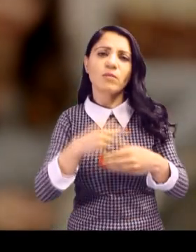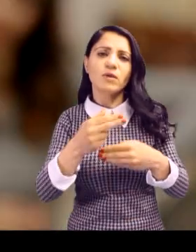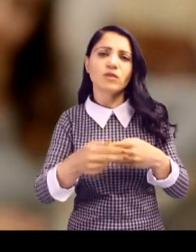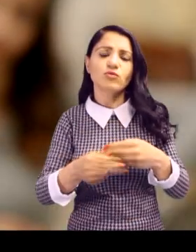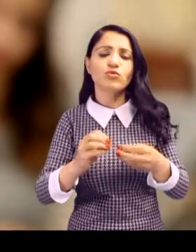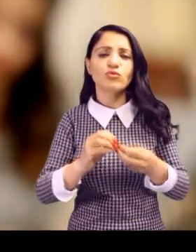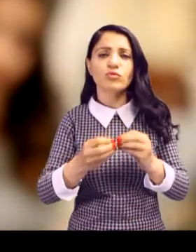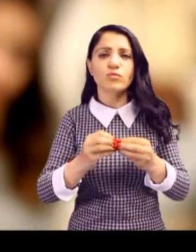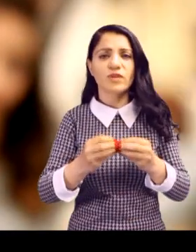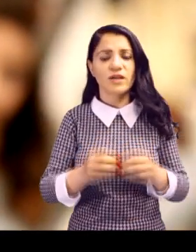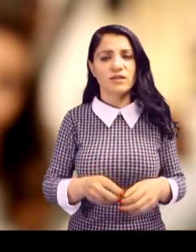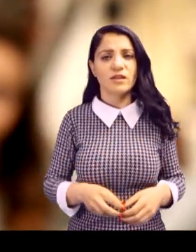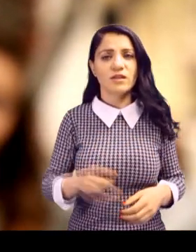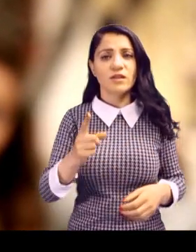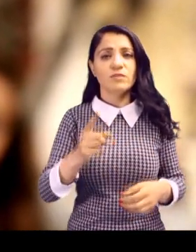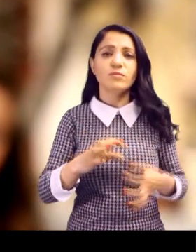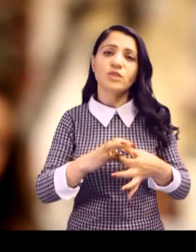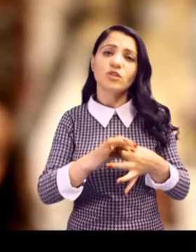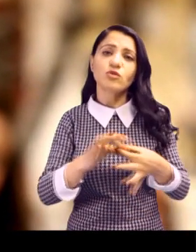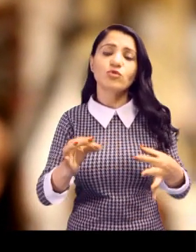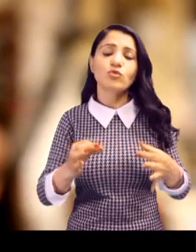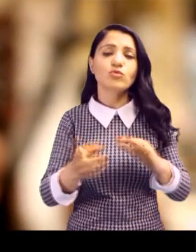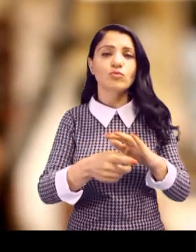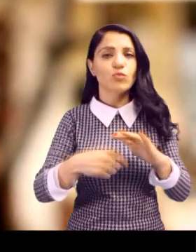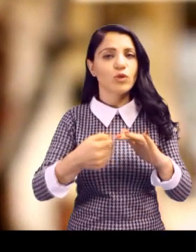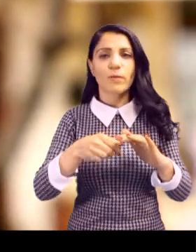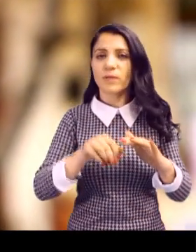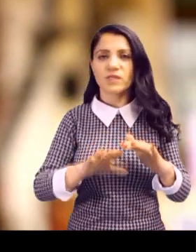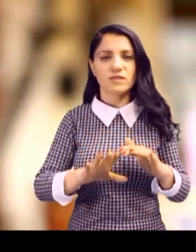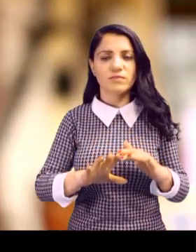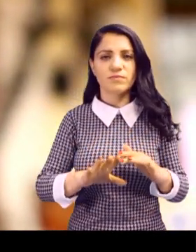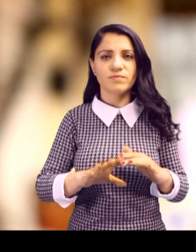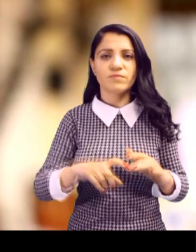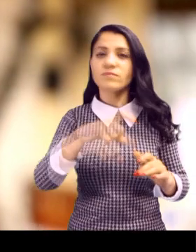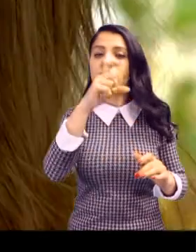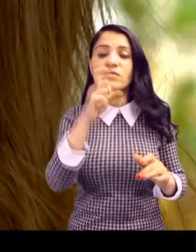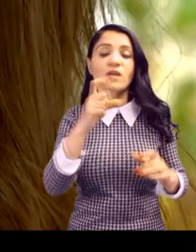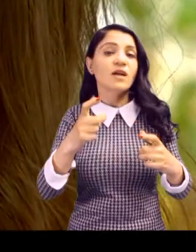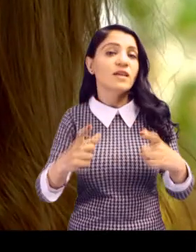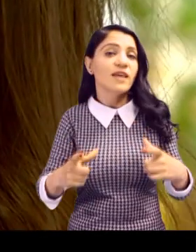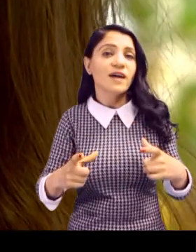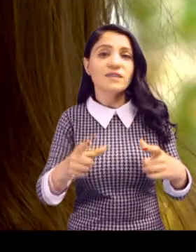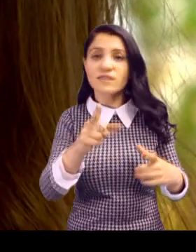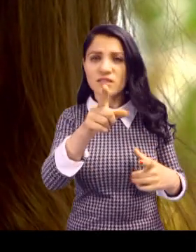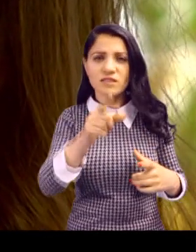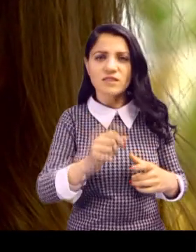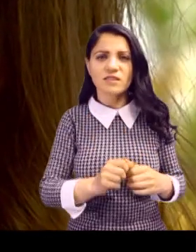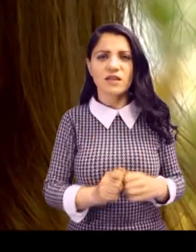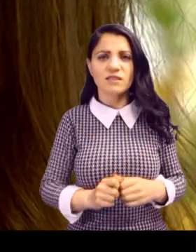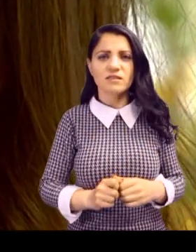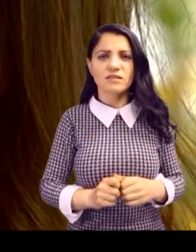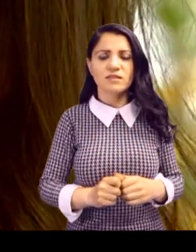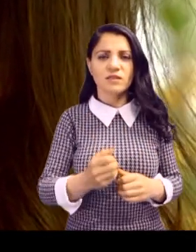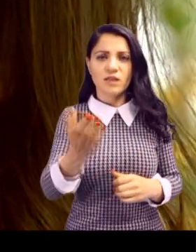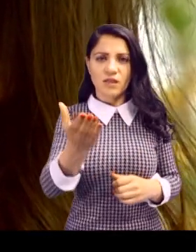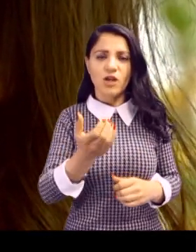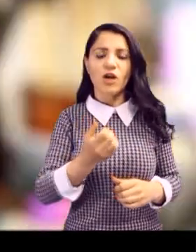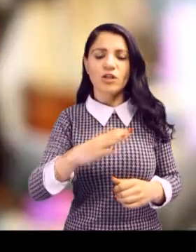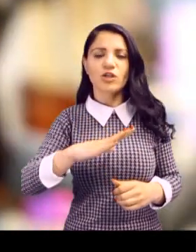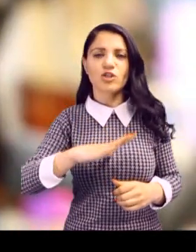Aşkınla düştüm derde, bir çare bulamadım. Hani neredesin